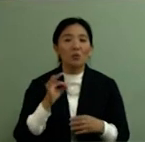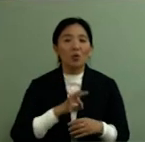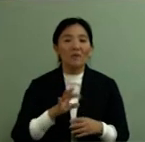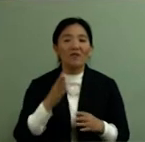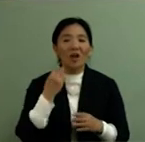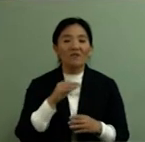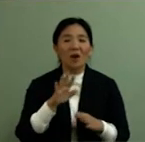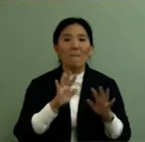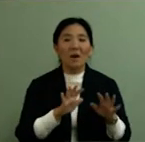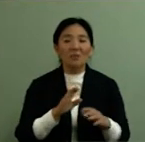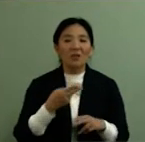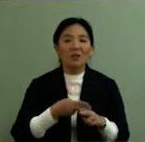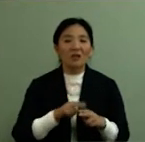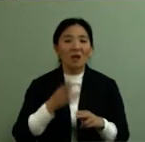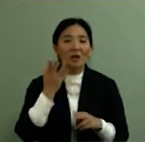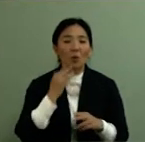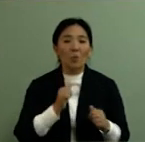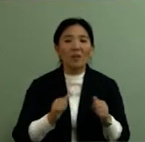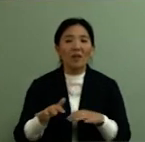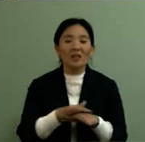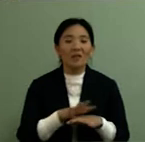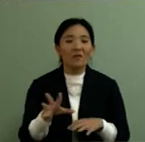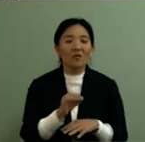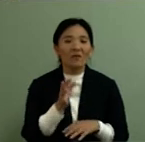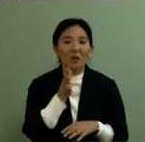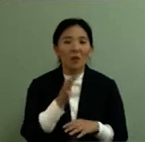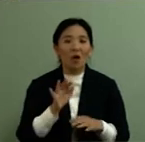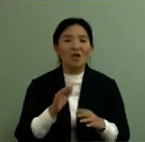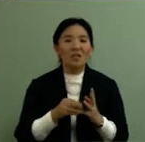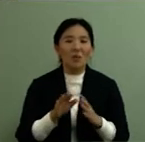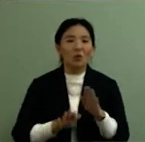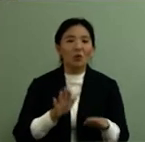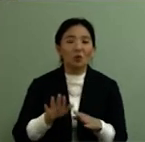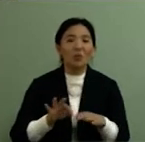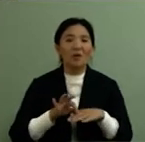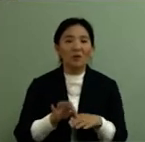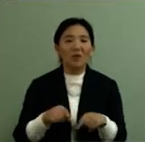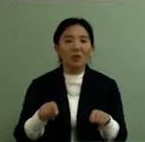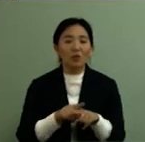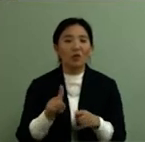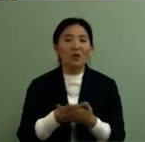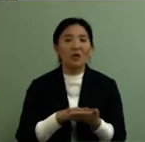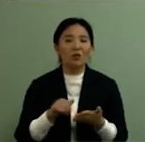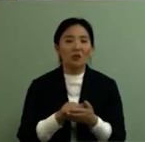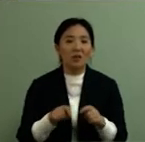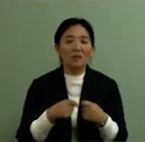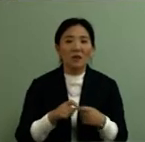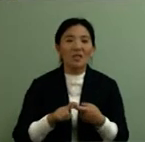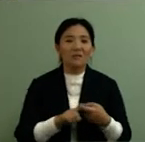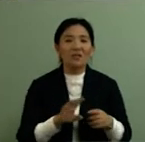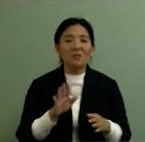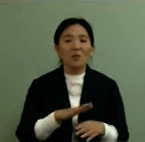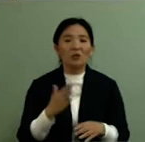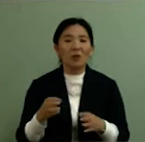пастбищ. А значит, пастбище, когда уплотняется и все время топчет землю, тоже приводит к тому, что нарушаются связи